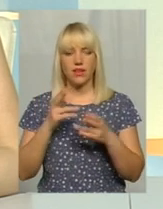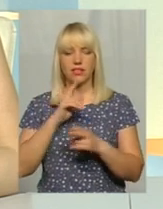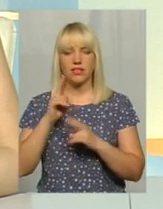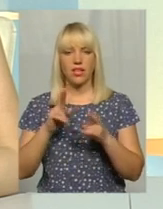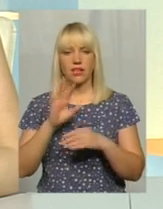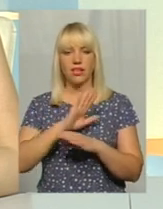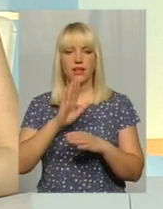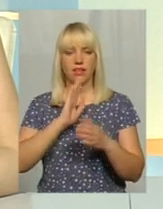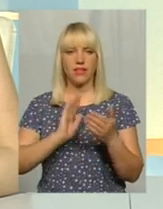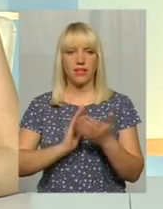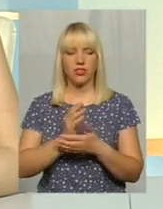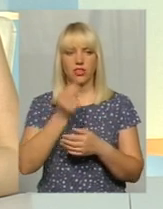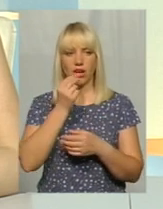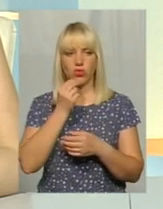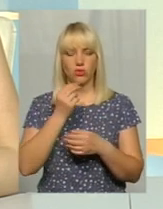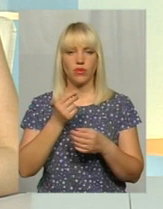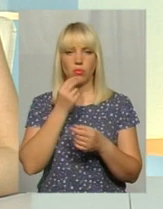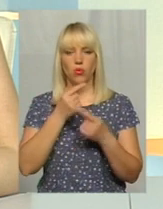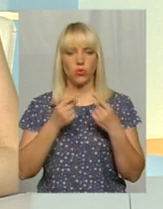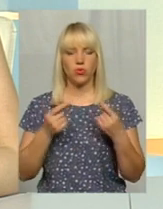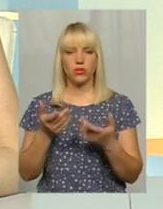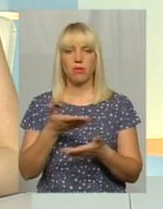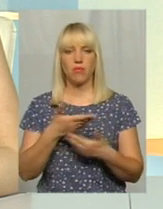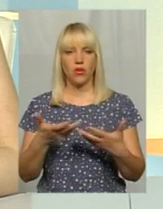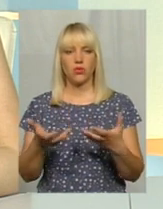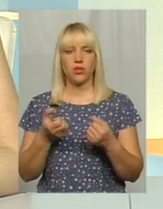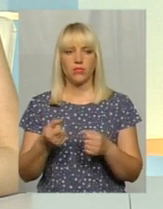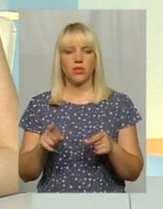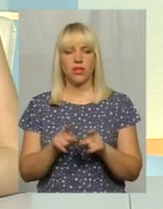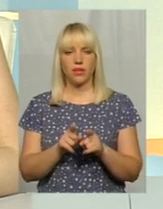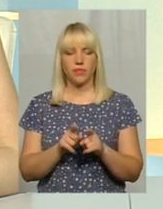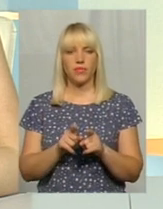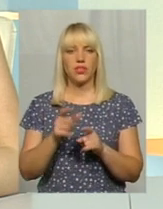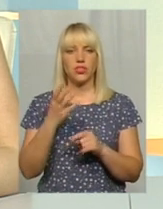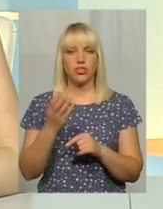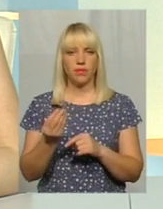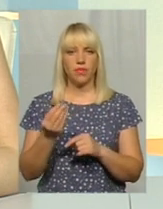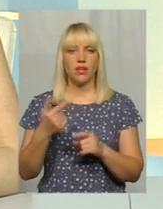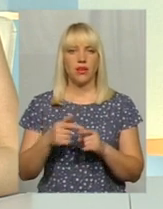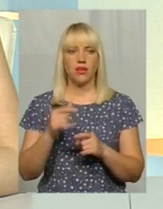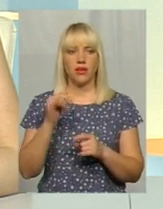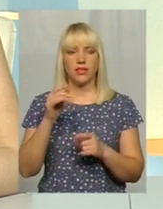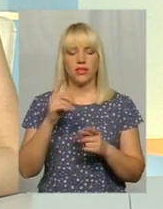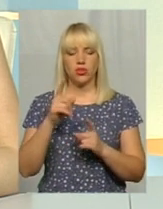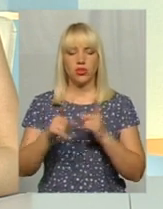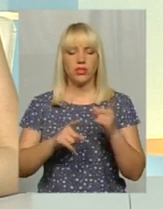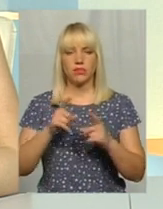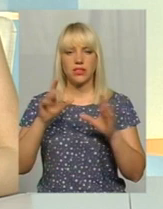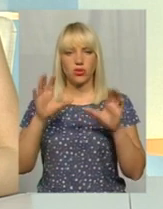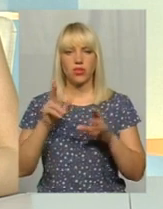неякісні харчові продукти, звичайно, ми отримуємо. До речі, ще така ремарочка щодо змін законодавства щодо